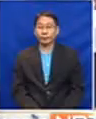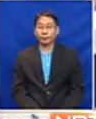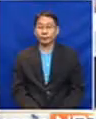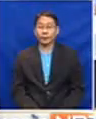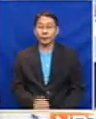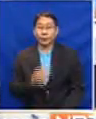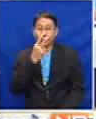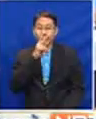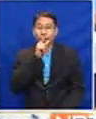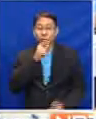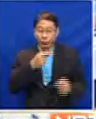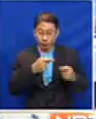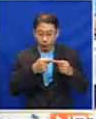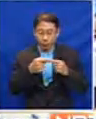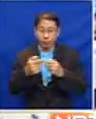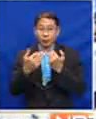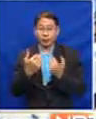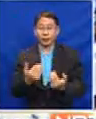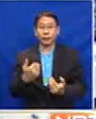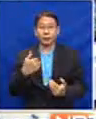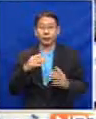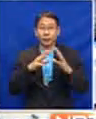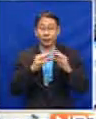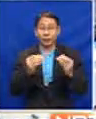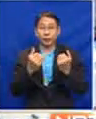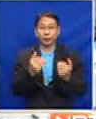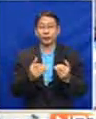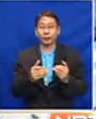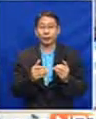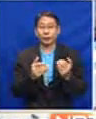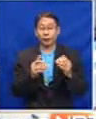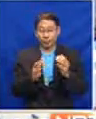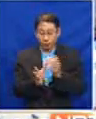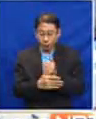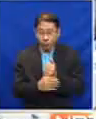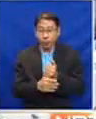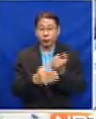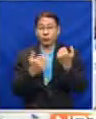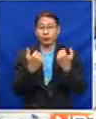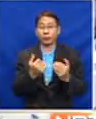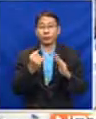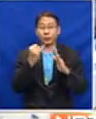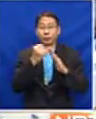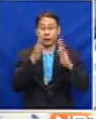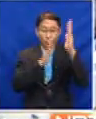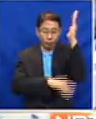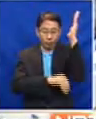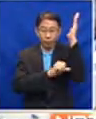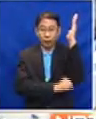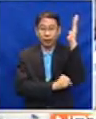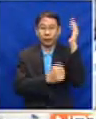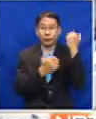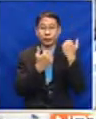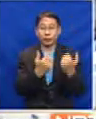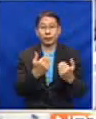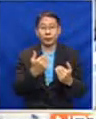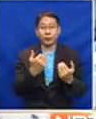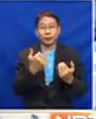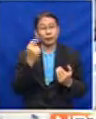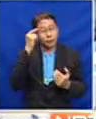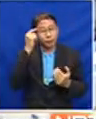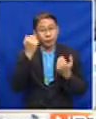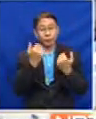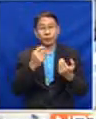กลับมาข่าวเช้าช่วงนี้นะคะมาดูข่าวคราวของเอ่อเรื่องราวที่เกิดขึ้นนะคะกับชาวประมงบ้างนะคะซึ่งชาวประมงพงพังจังหวัด